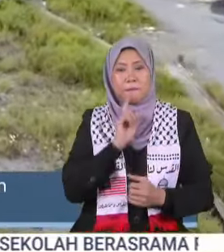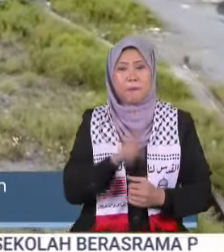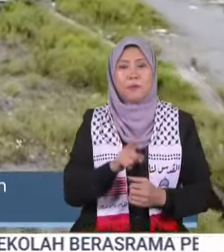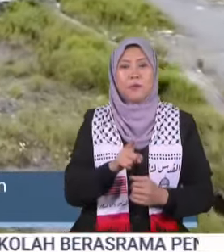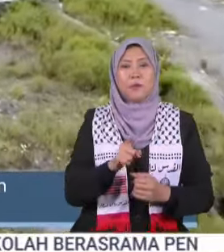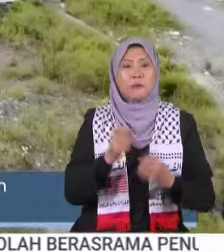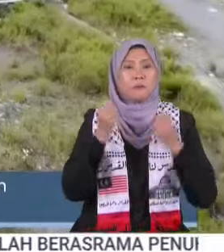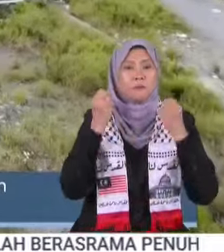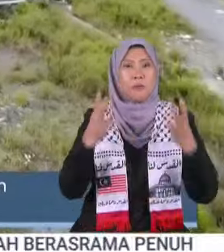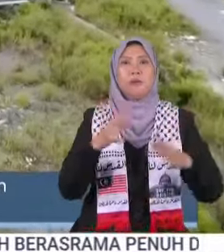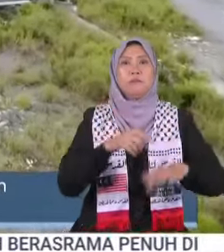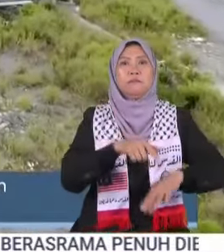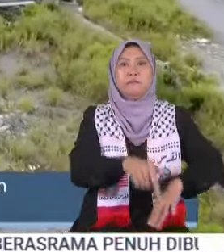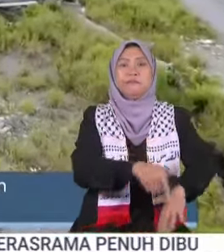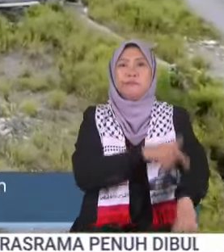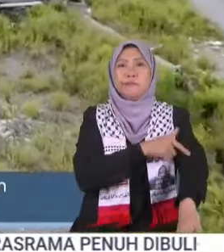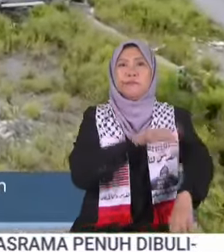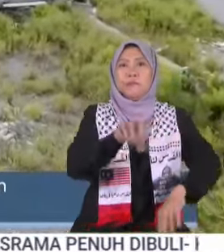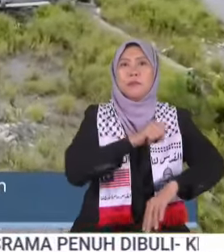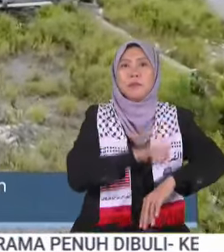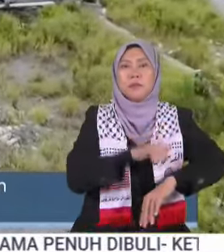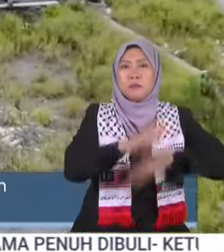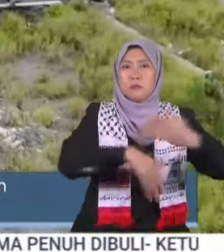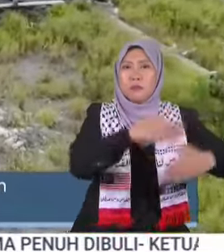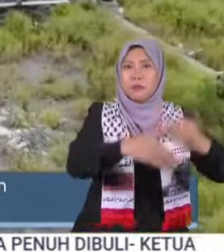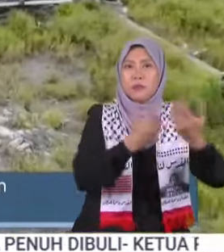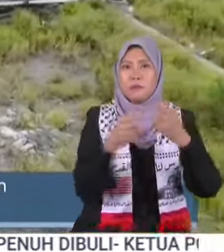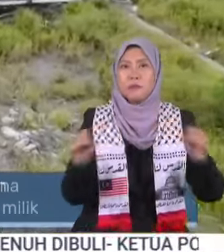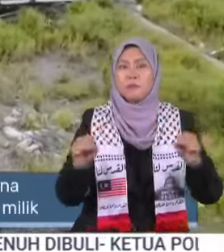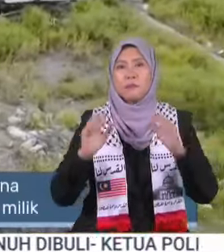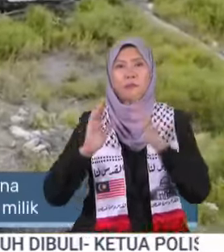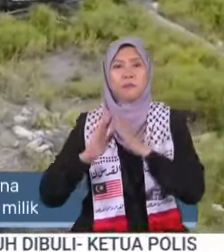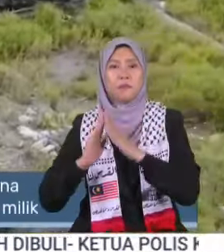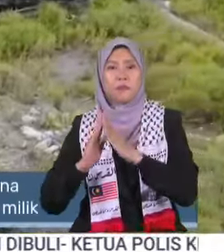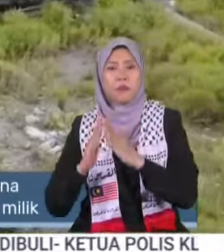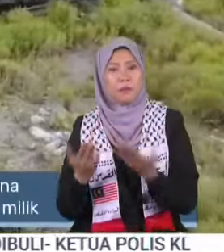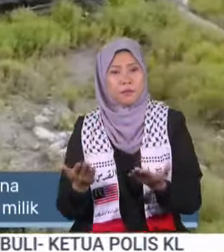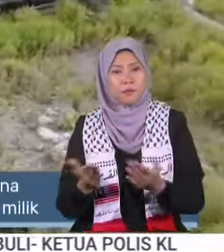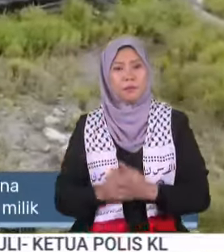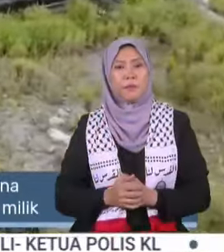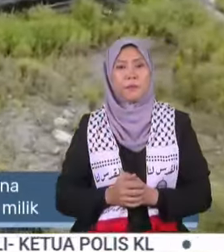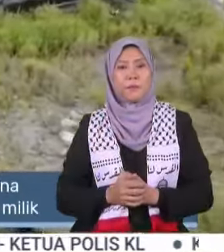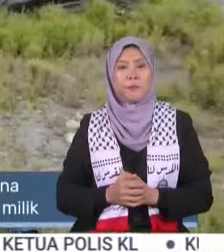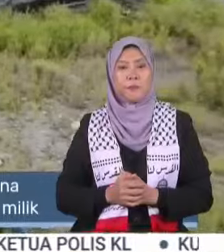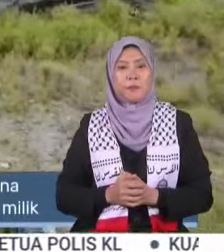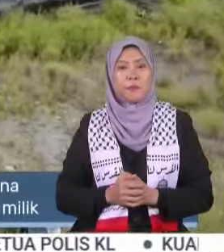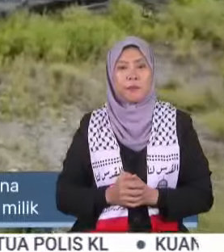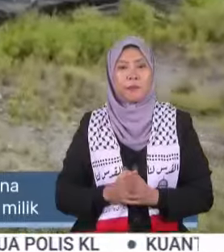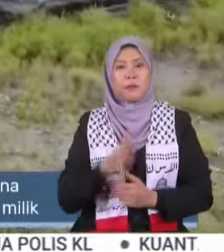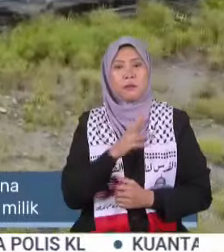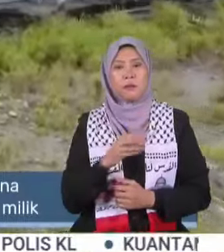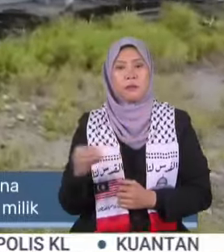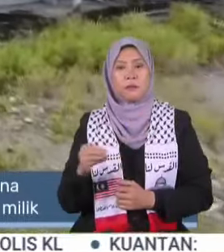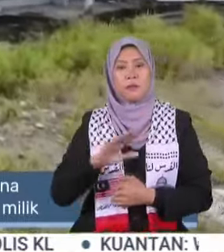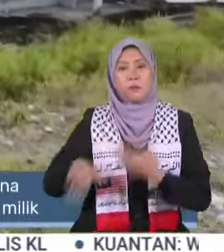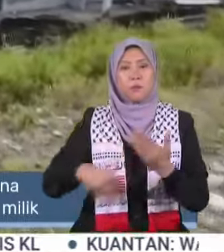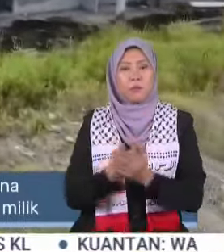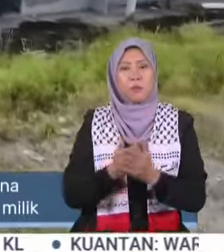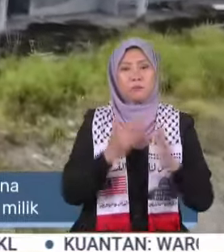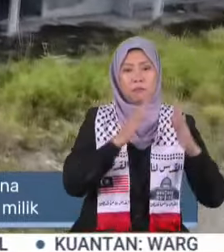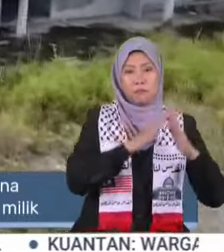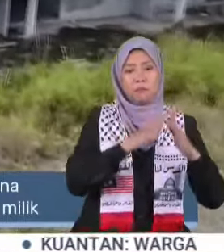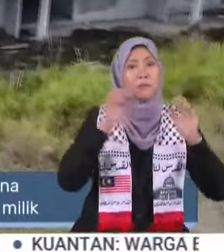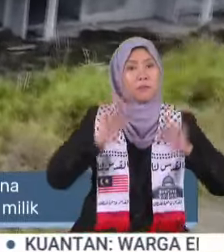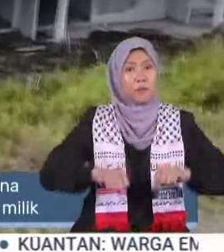S for a long time I just got appointed as Minister housing you know the developer buil all